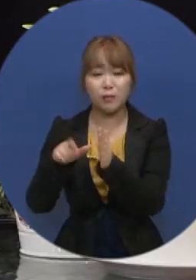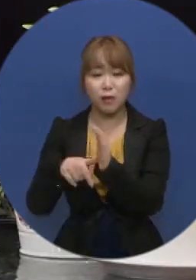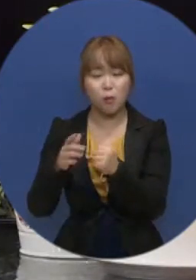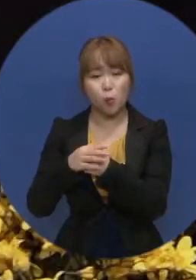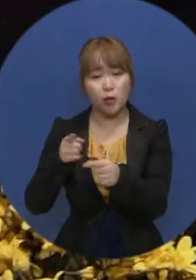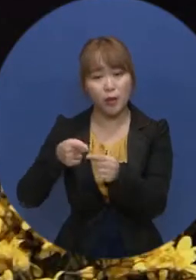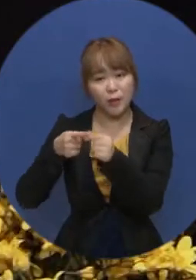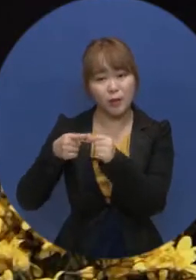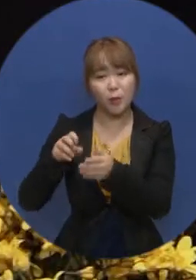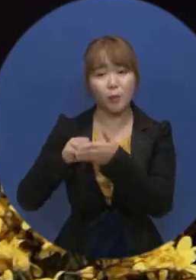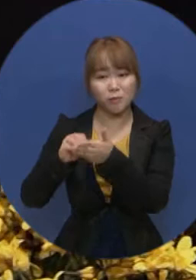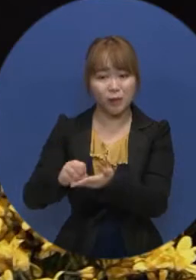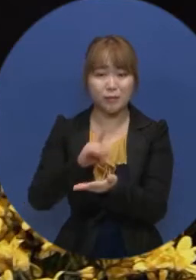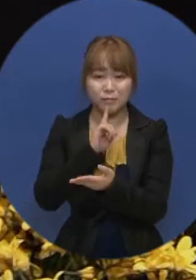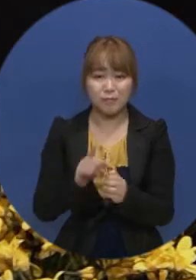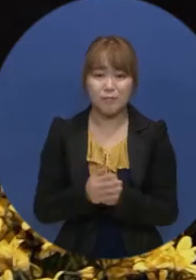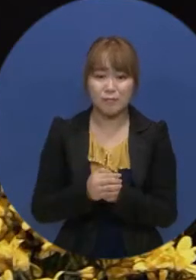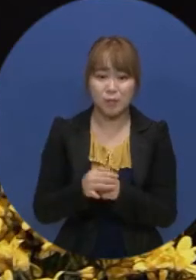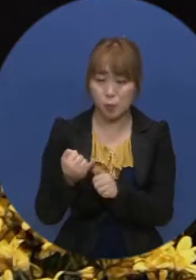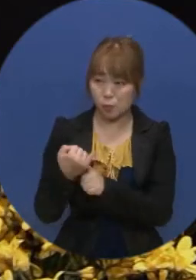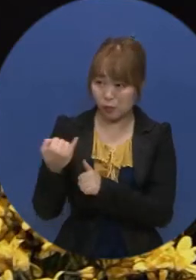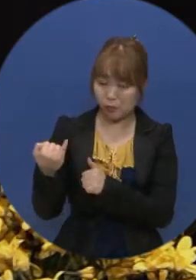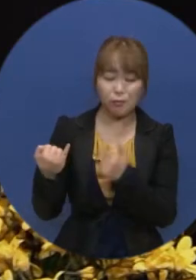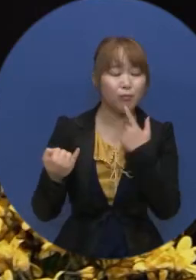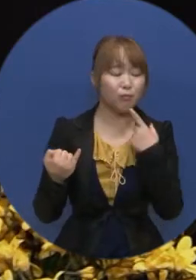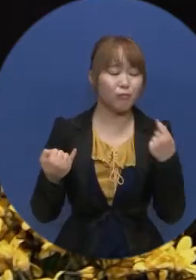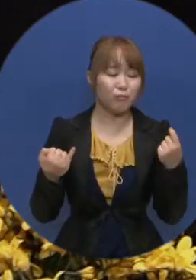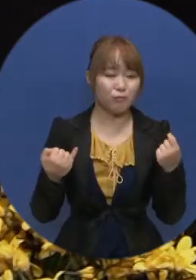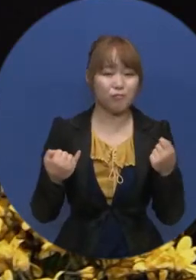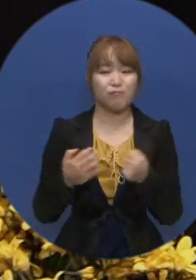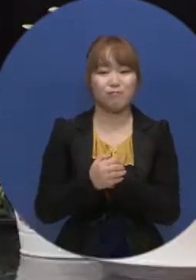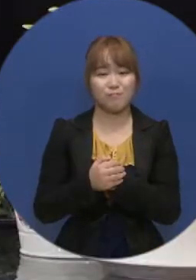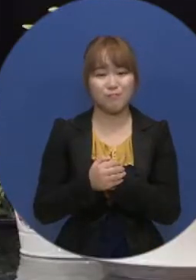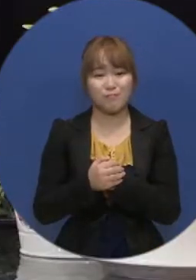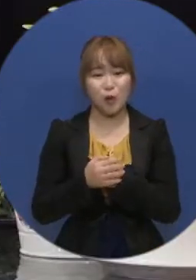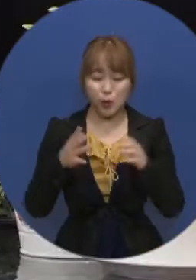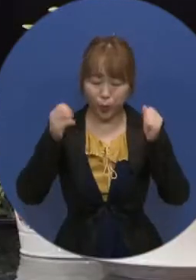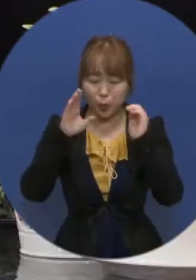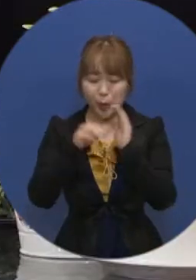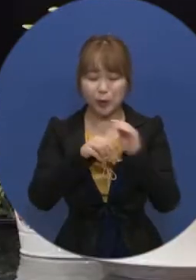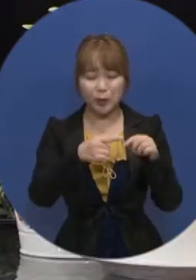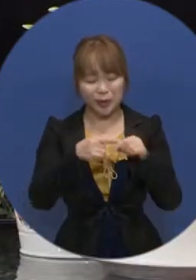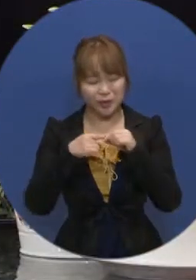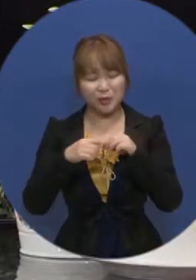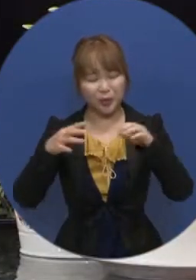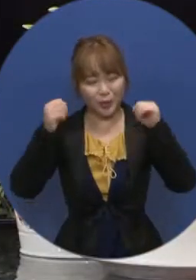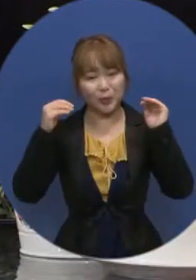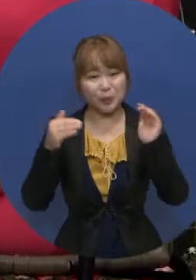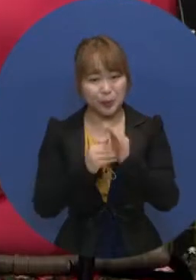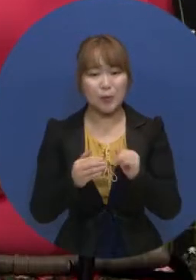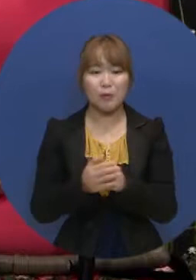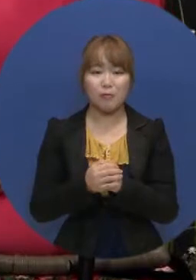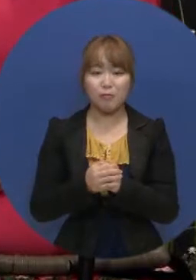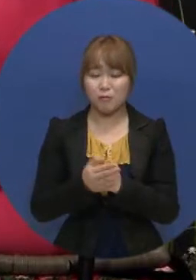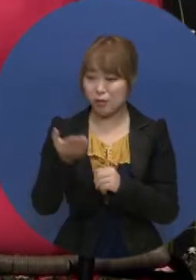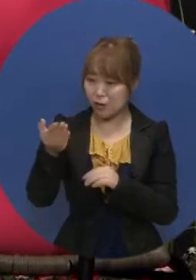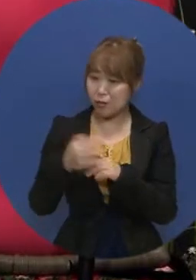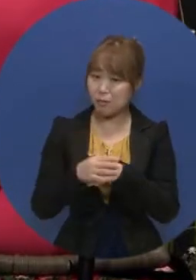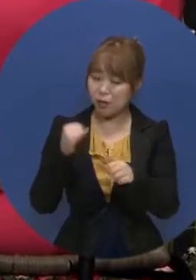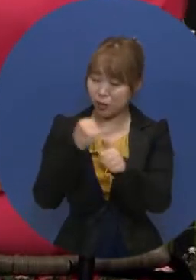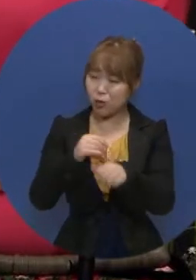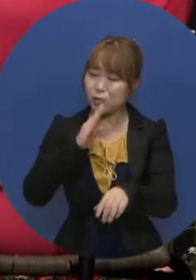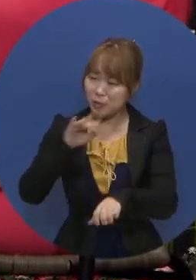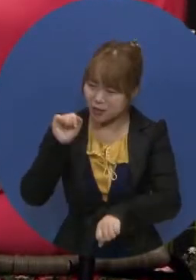어떻게 1등으로 들어갔대요. 사모님께서요? 네. 그 졸업할 때도 1등으로 졸업하고. 우리 이사님이 장가를